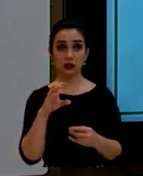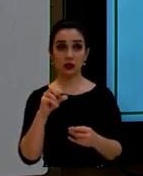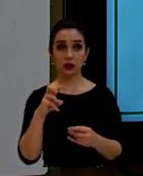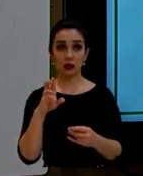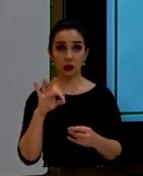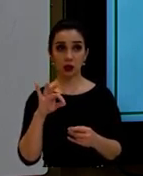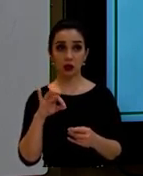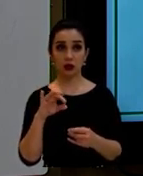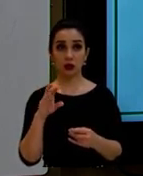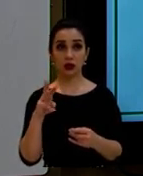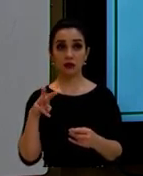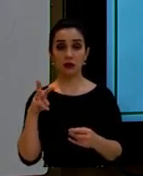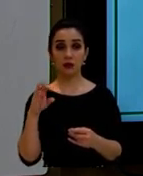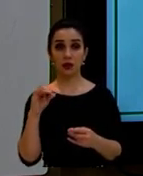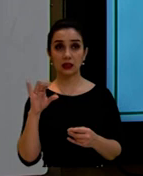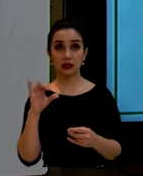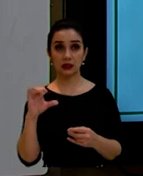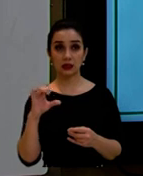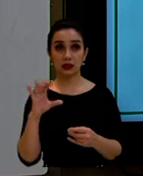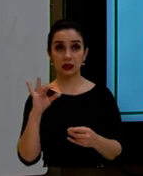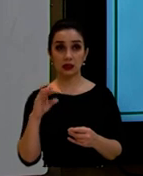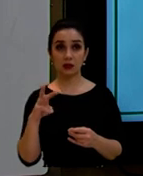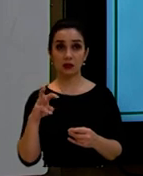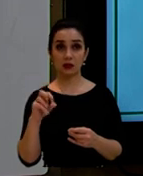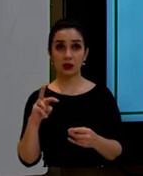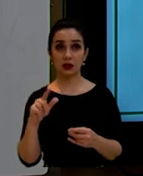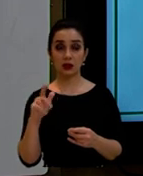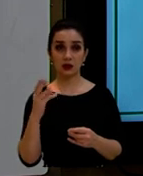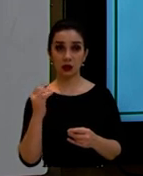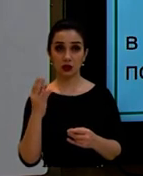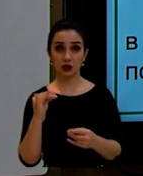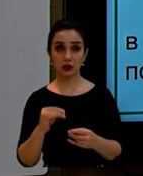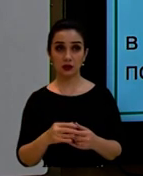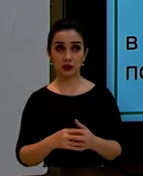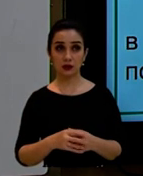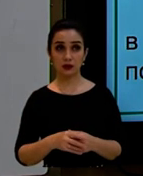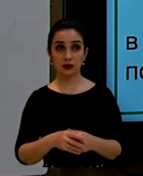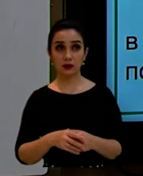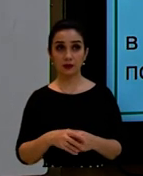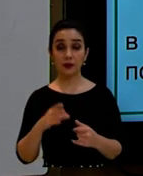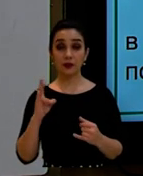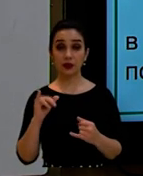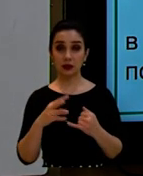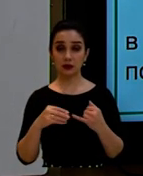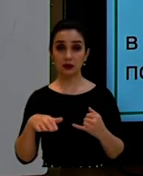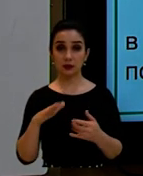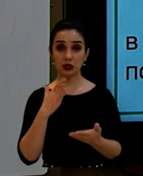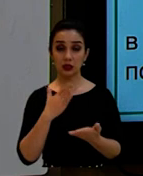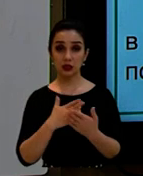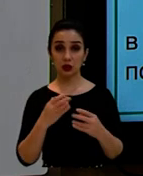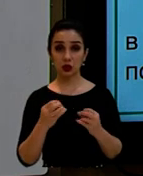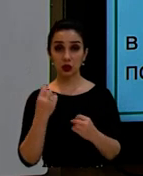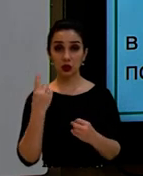самбо, метисы и мальгаши. На Земле